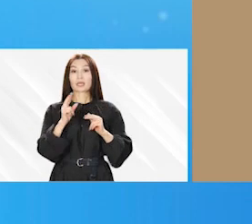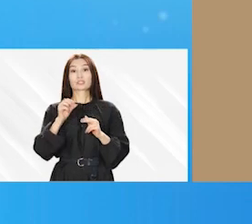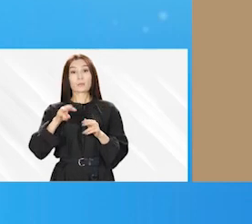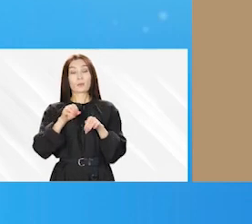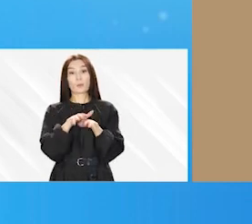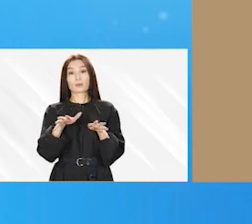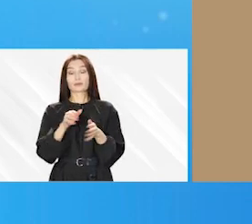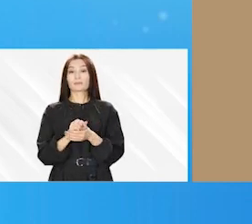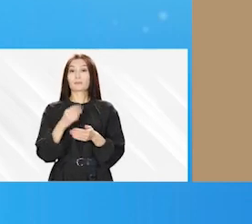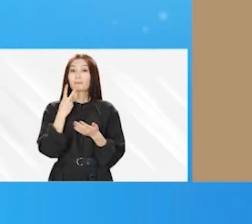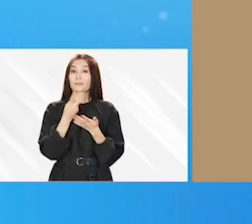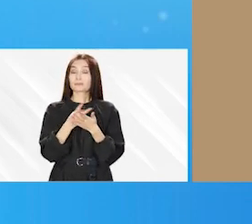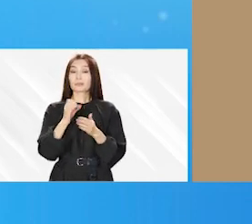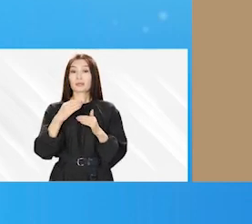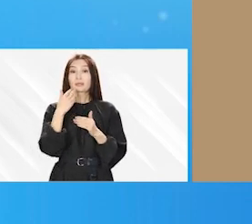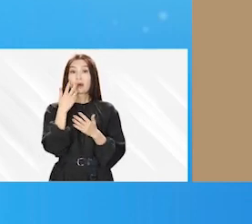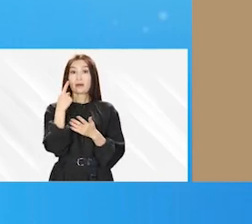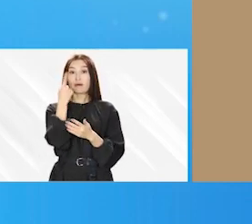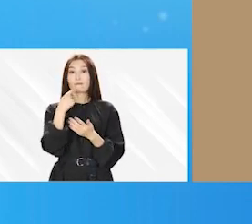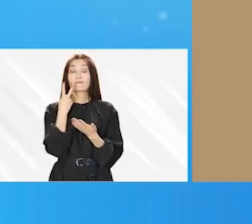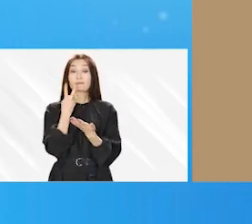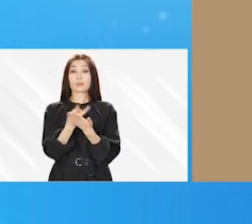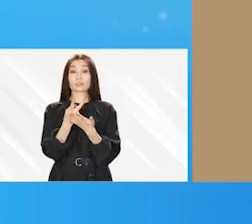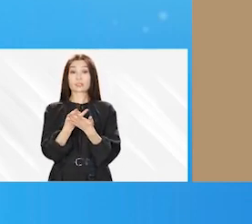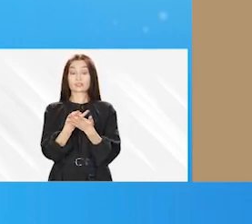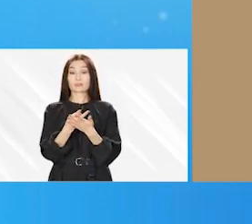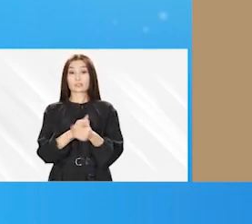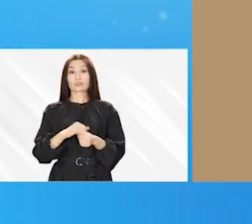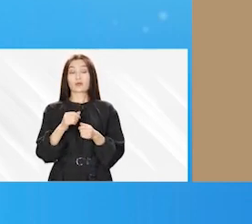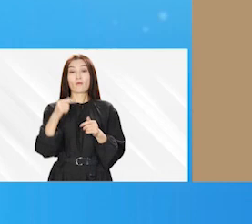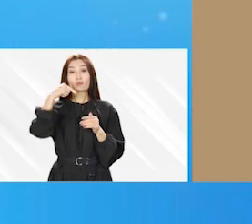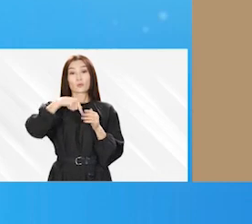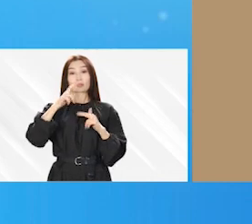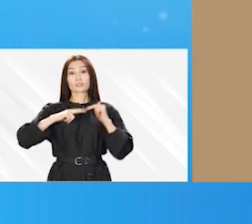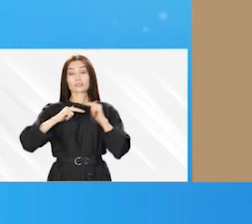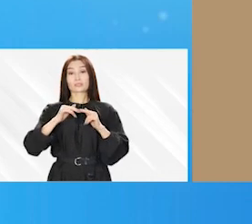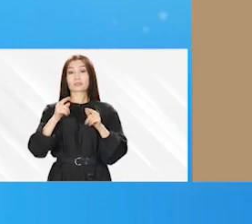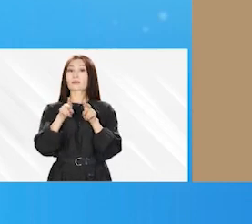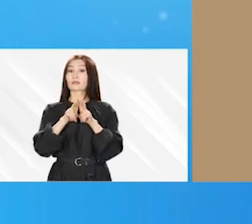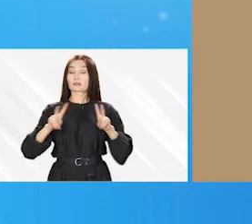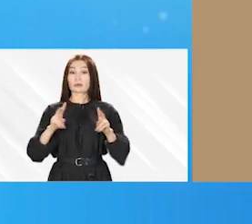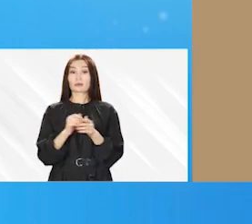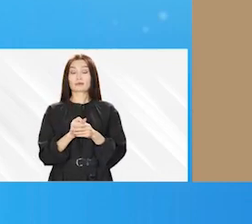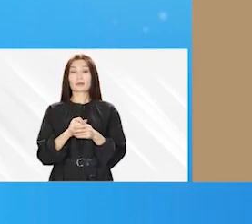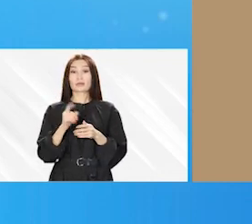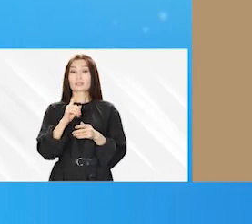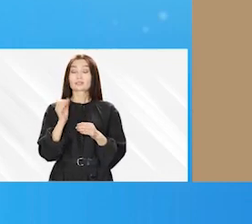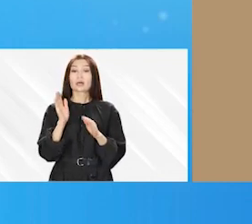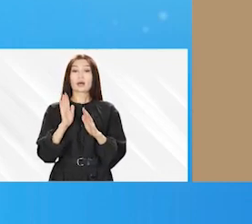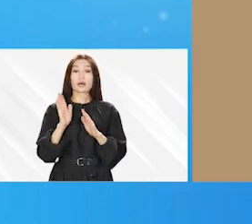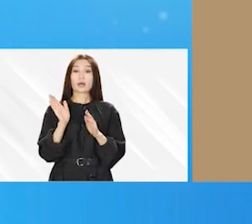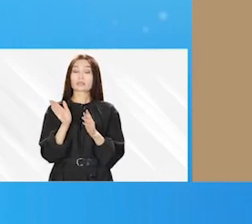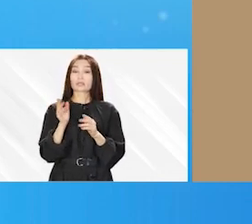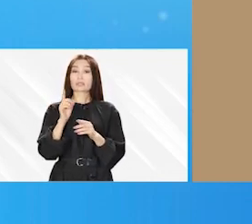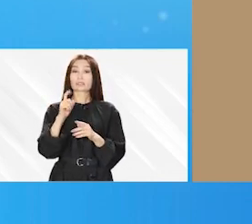корень несмотря на внешнее разнообразие стеблей внутреннее строение у них одинаковая за исключением